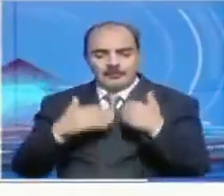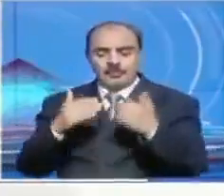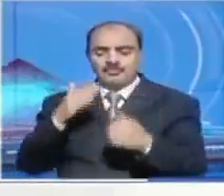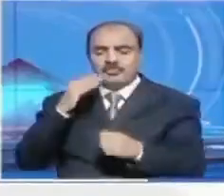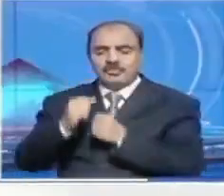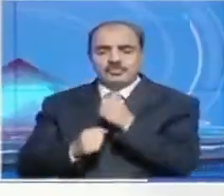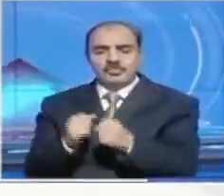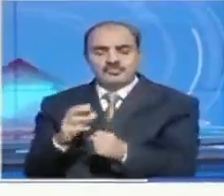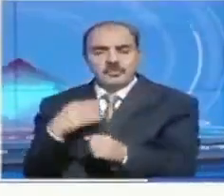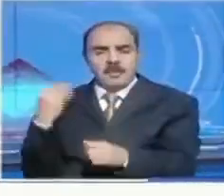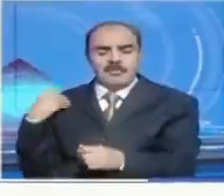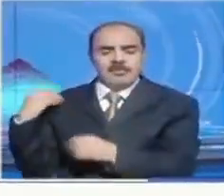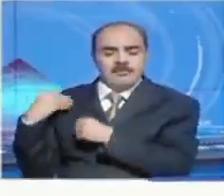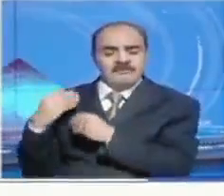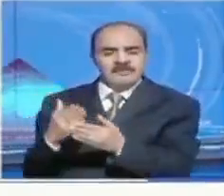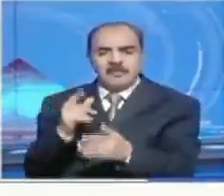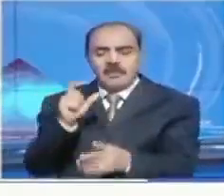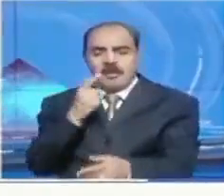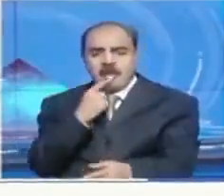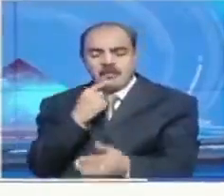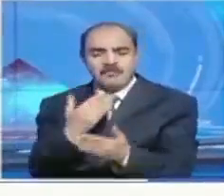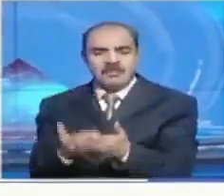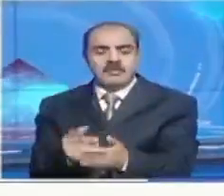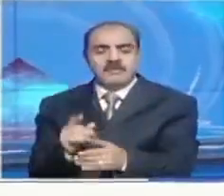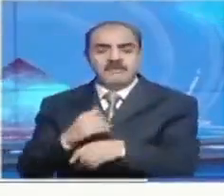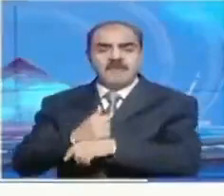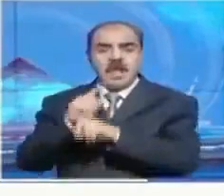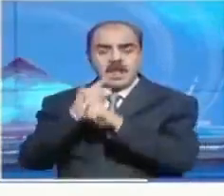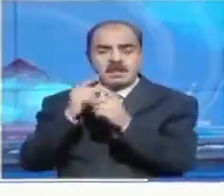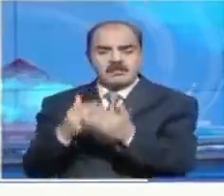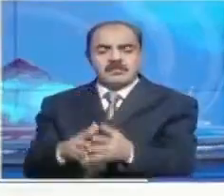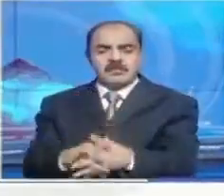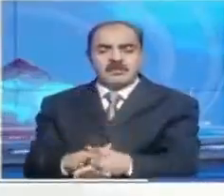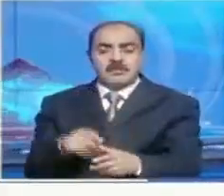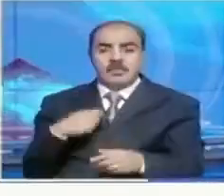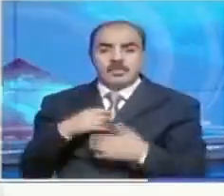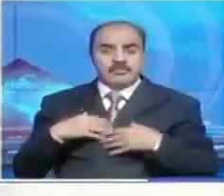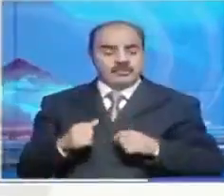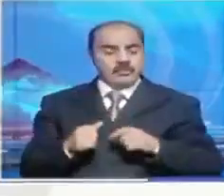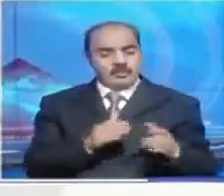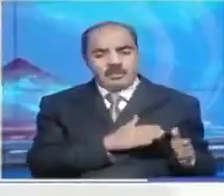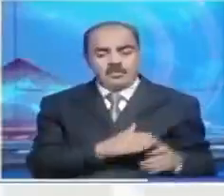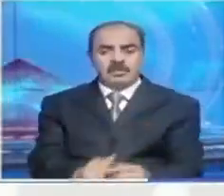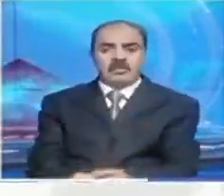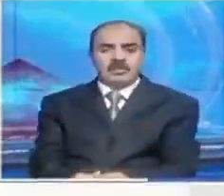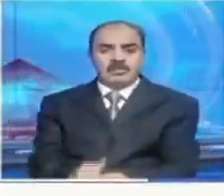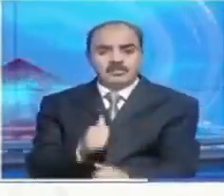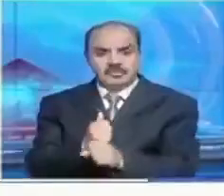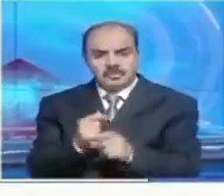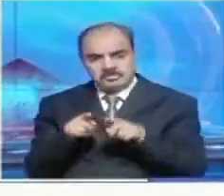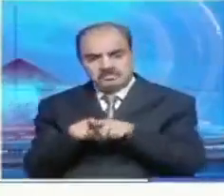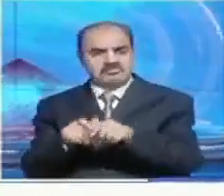جهود الشباب المتطوع من الهلال الأحمر. أنا منظمة الصحة العالمية نعمل مع الهلال الأحمر مع وزارة الصحة والسكان بشكل